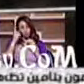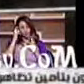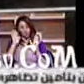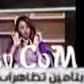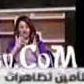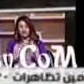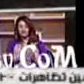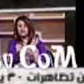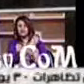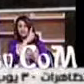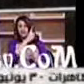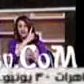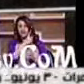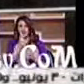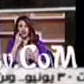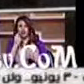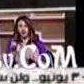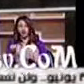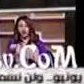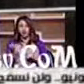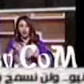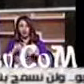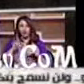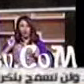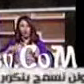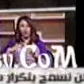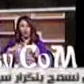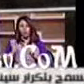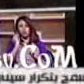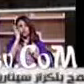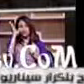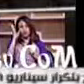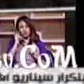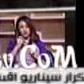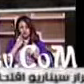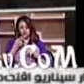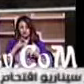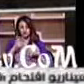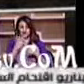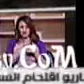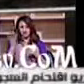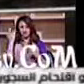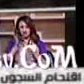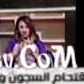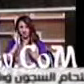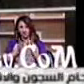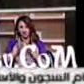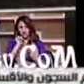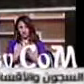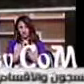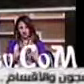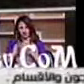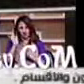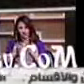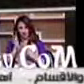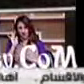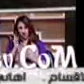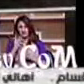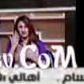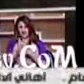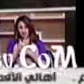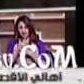احنا امام انتظار حدث كبير في واقع الامر قضيه وفها المراقبون هنا في الاسماعيليه